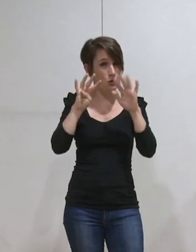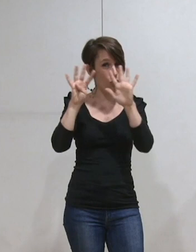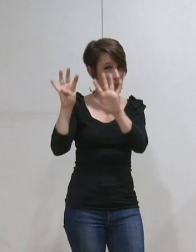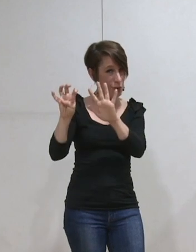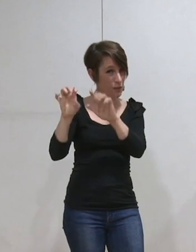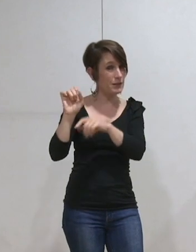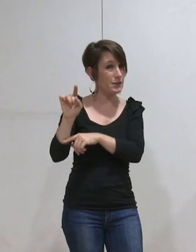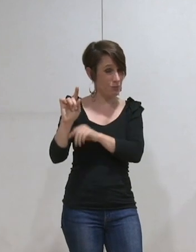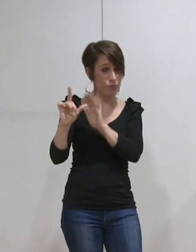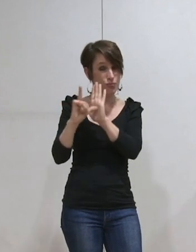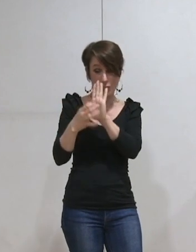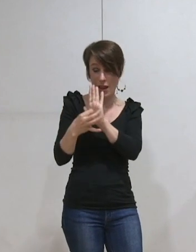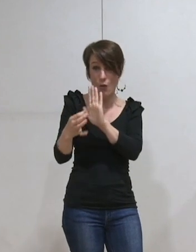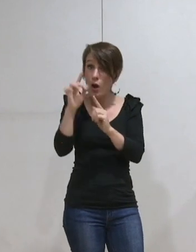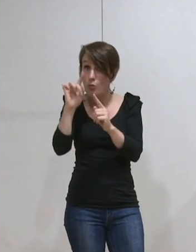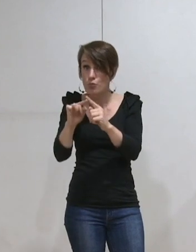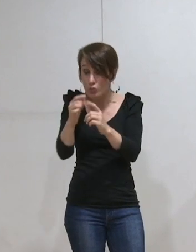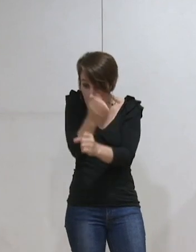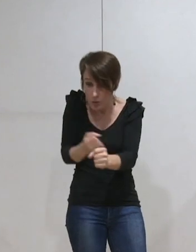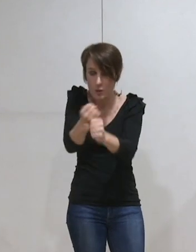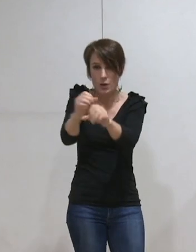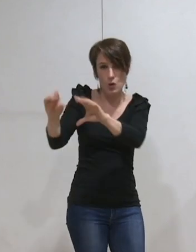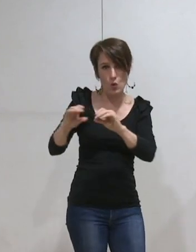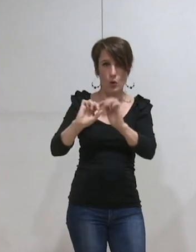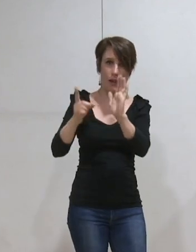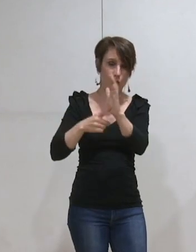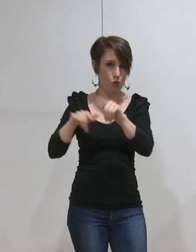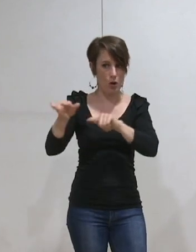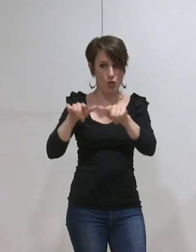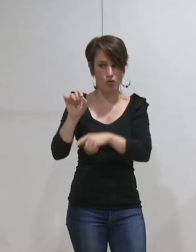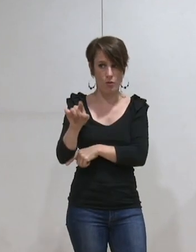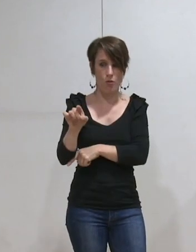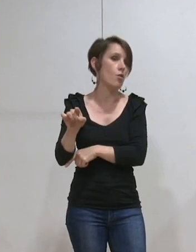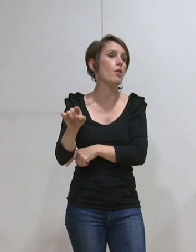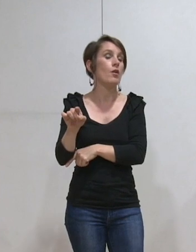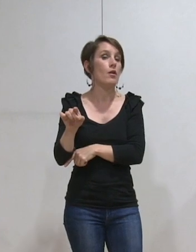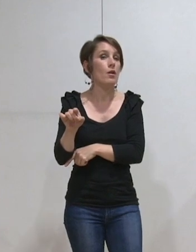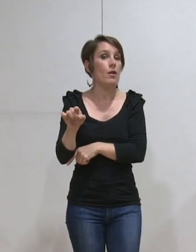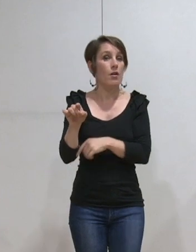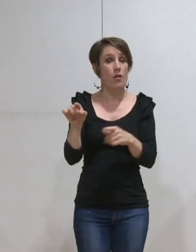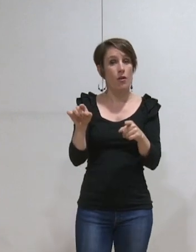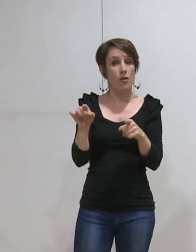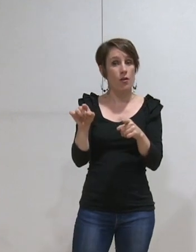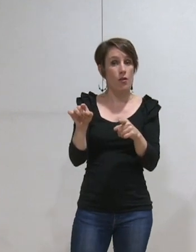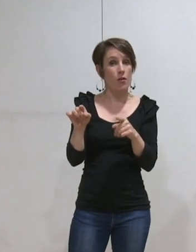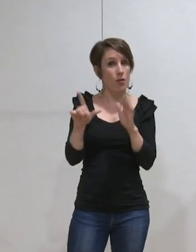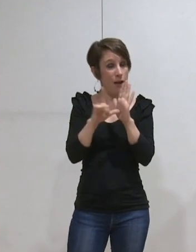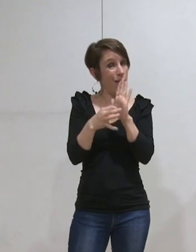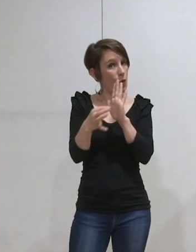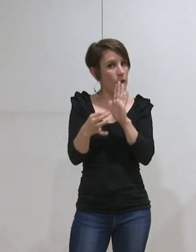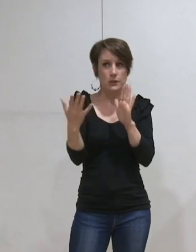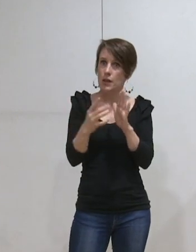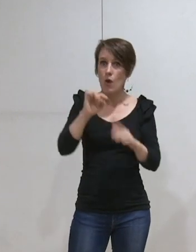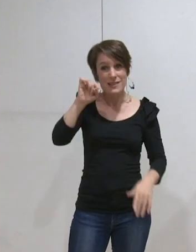mettre en œuvre le droit au logement et cette loi affirme que garantir le droit au logement constitue un devoir de solidarité pour